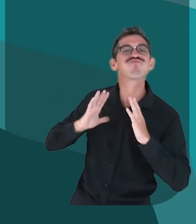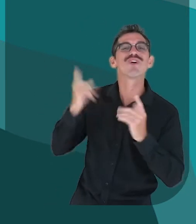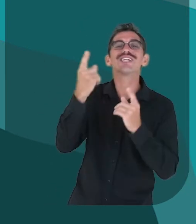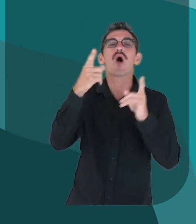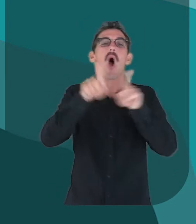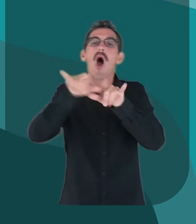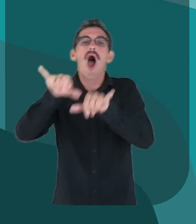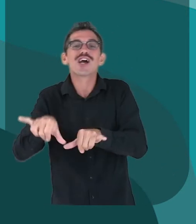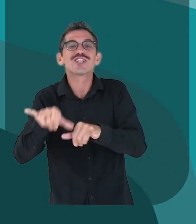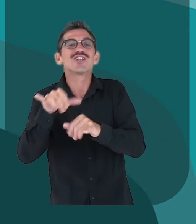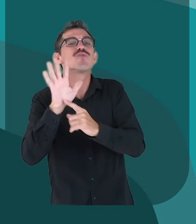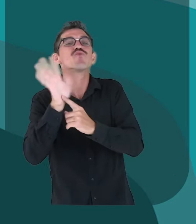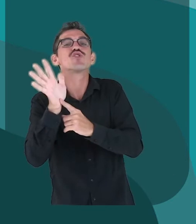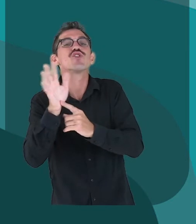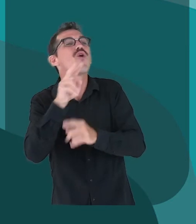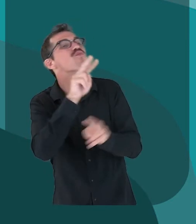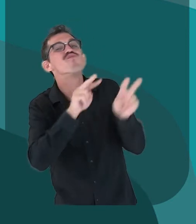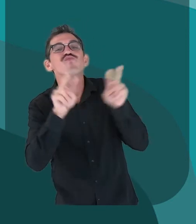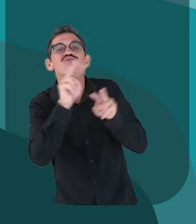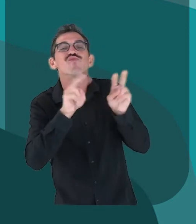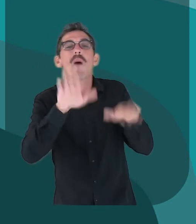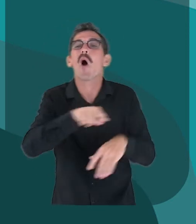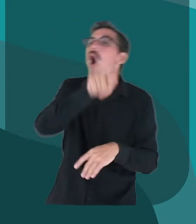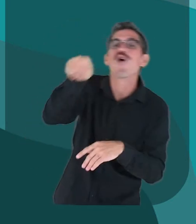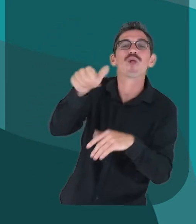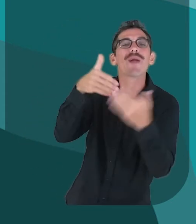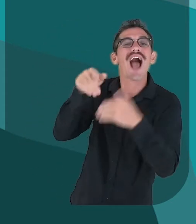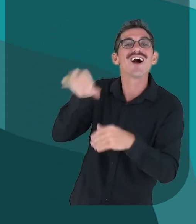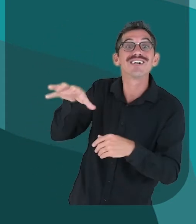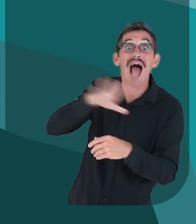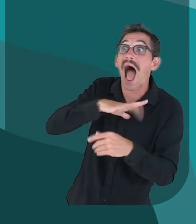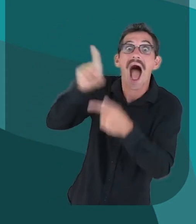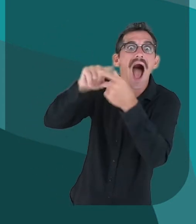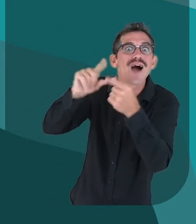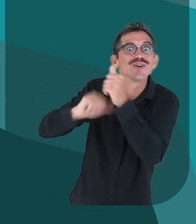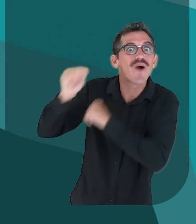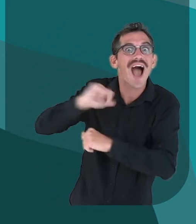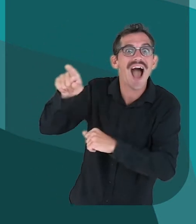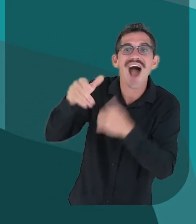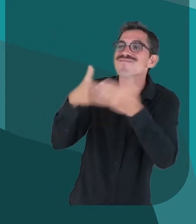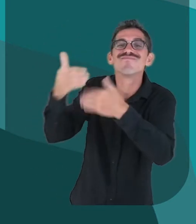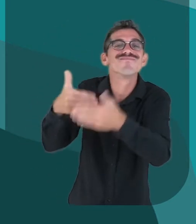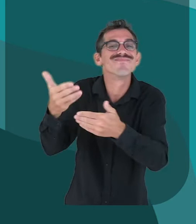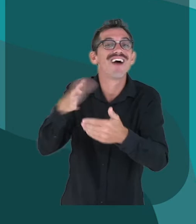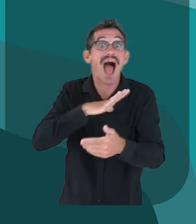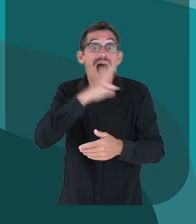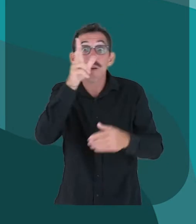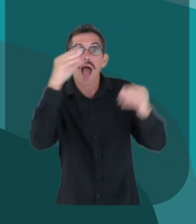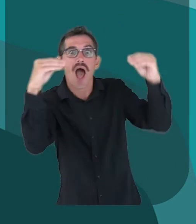se repose ici, il prend son petit 5 minutes. Puis c'est genre des lieux qui peuvent raconter des histoires assez vite ou des lieux